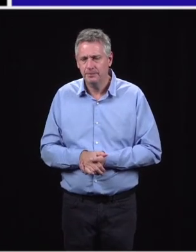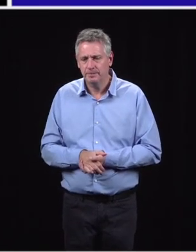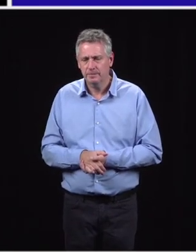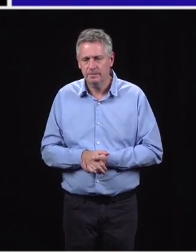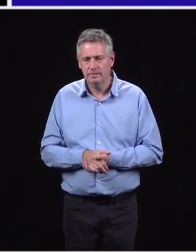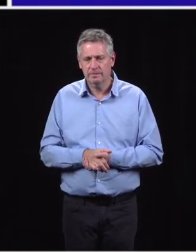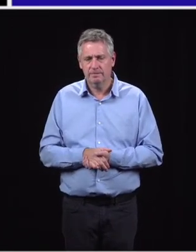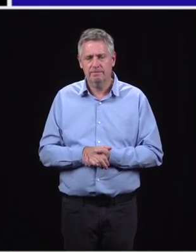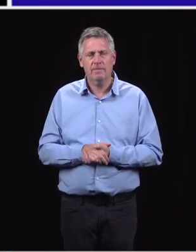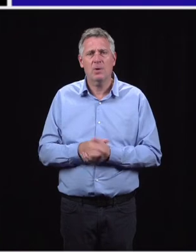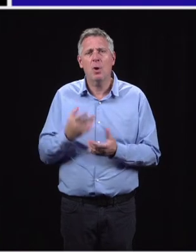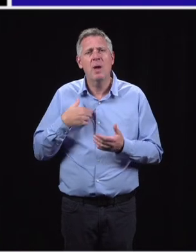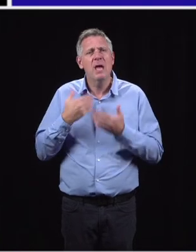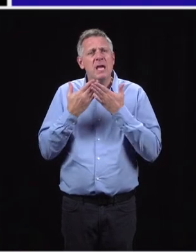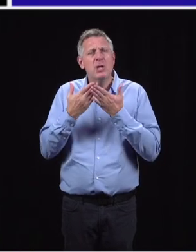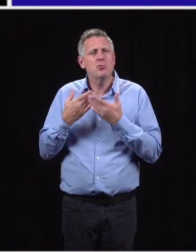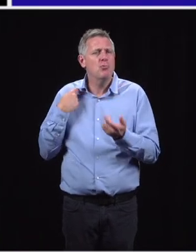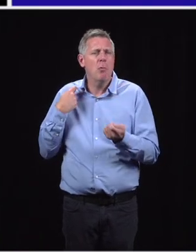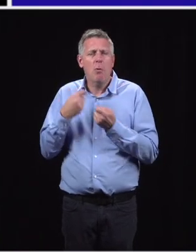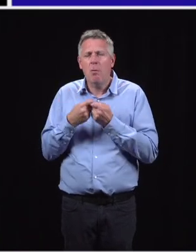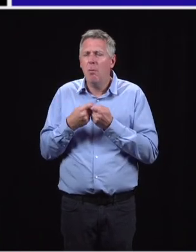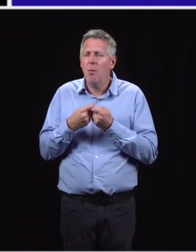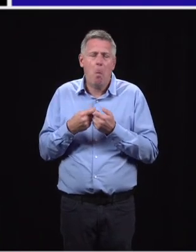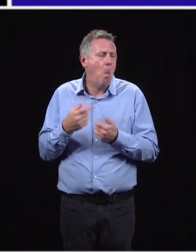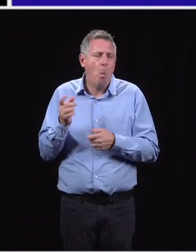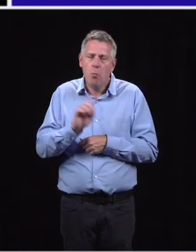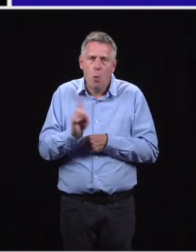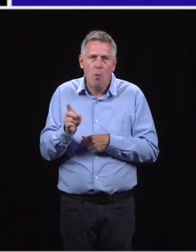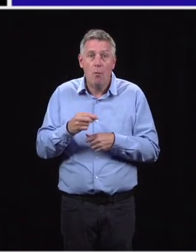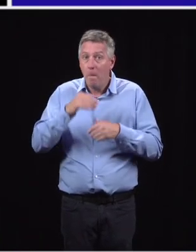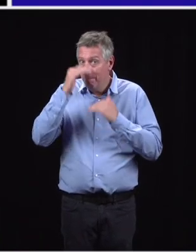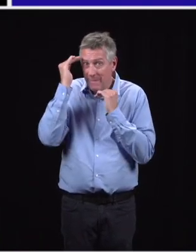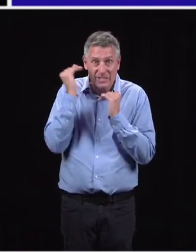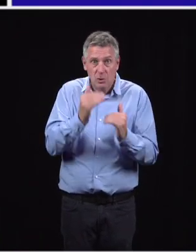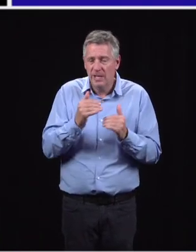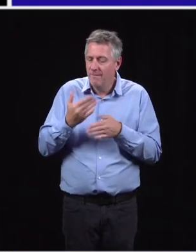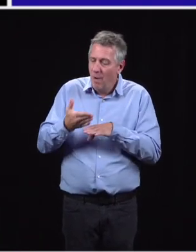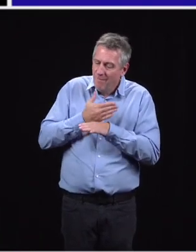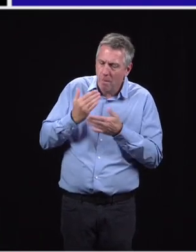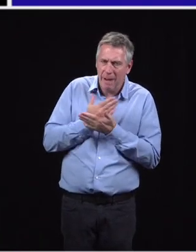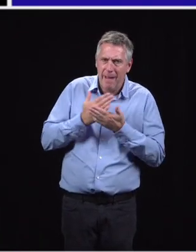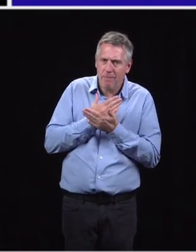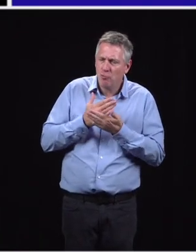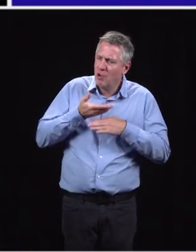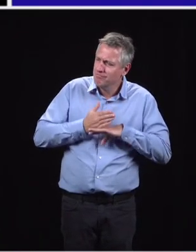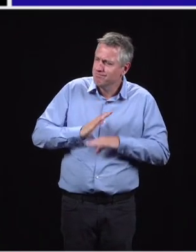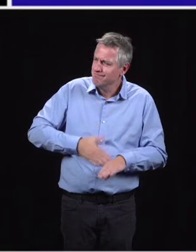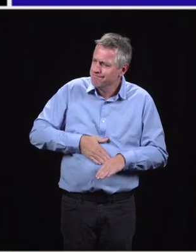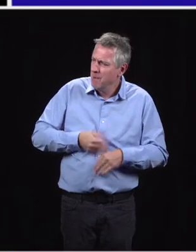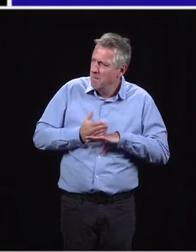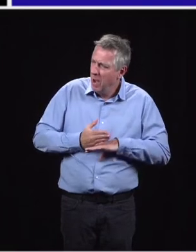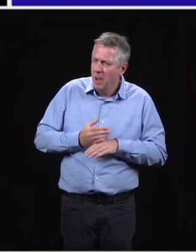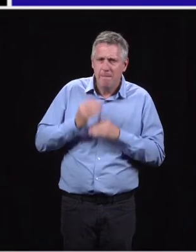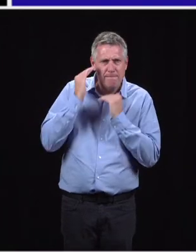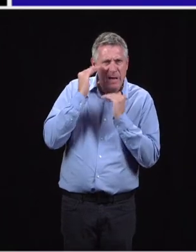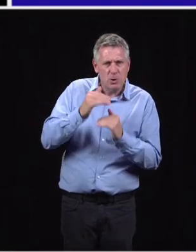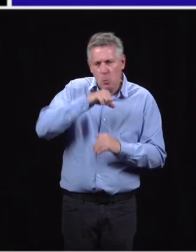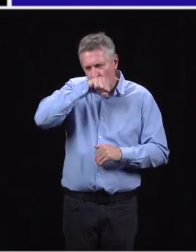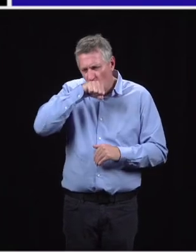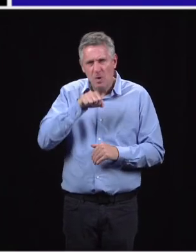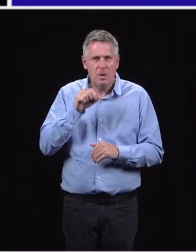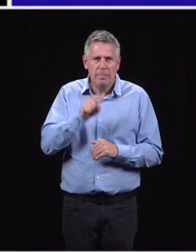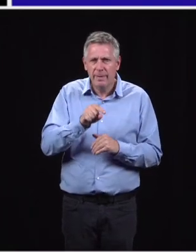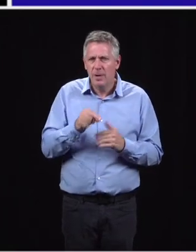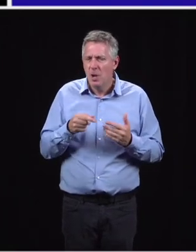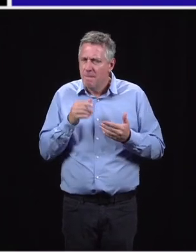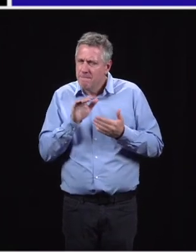pas forcément avoir fait de longues études il faut surtout être passionné il faut préparer son projet et on peut tout à fait par la passion par une habitude à venir